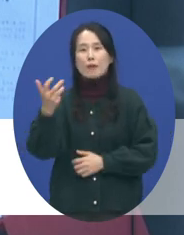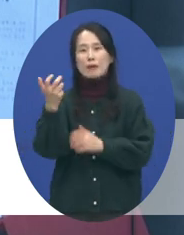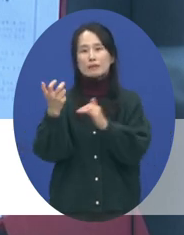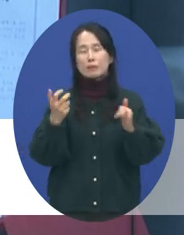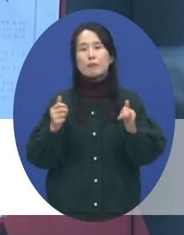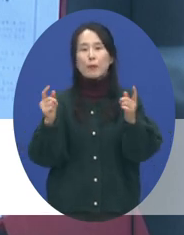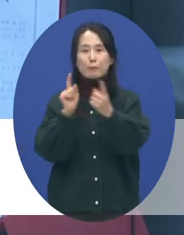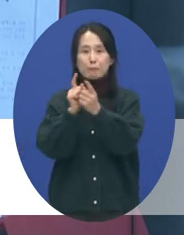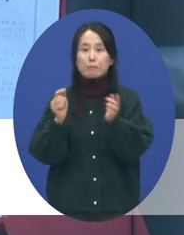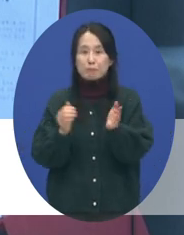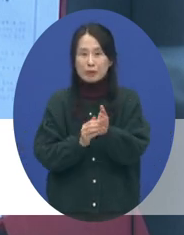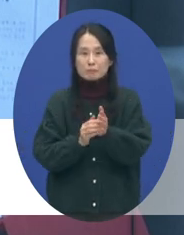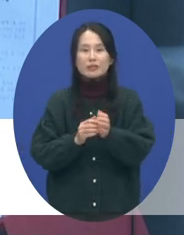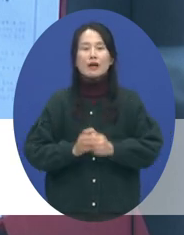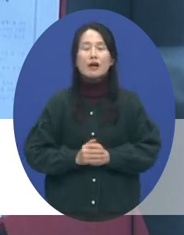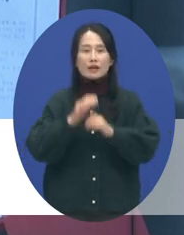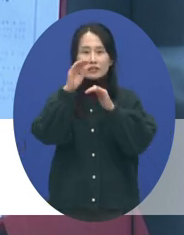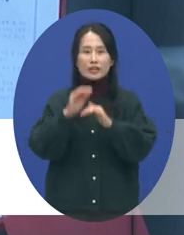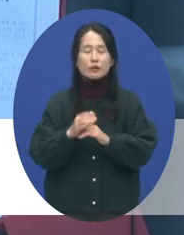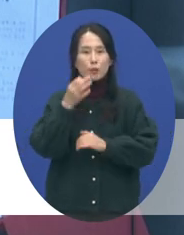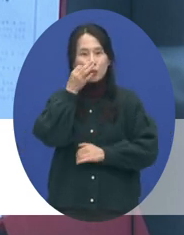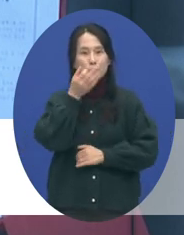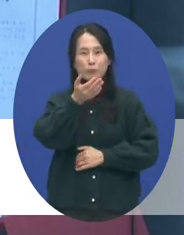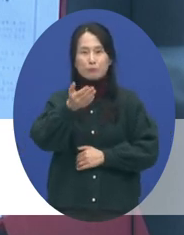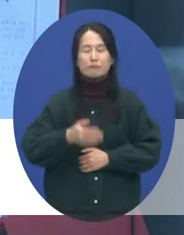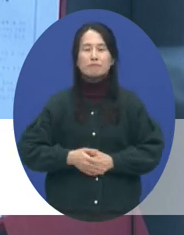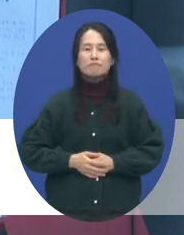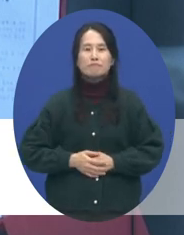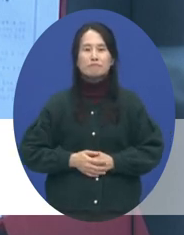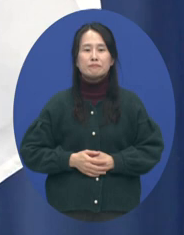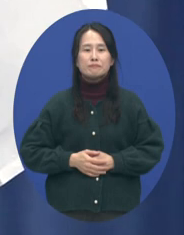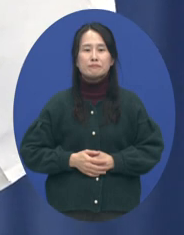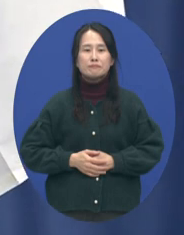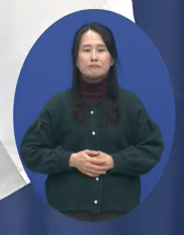전 세계 어디든 달려갔던 경기도의 행보 정리했습니다.